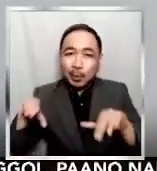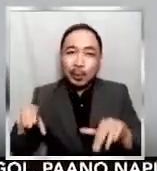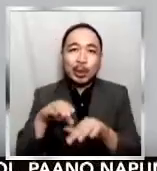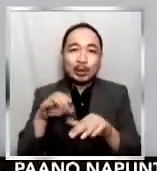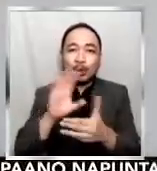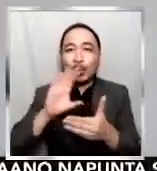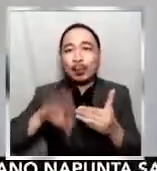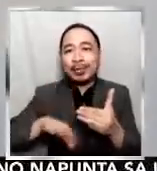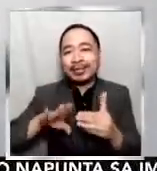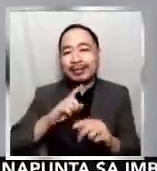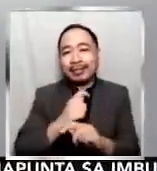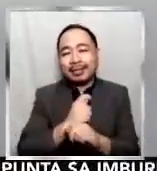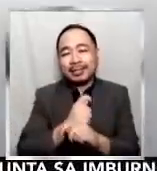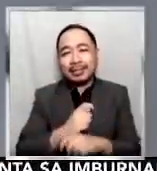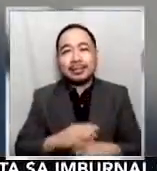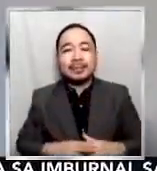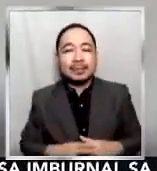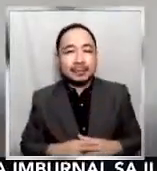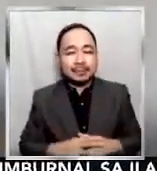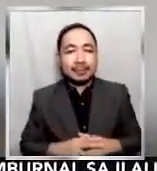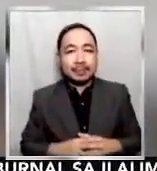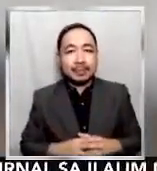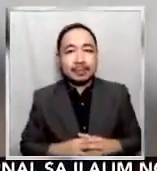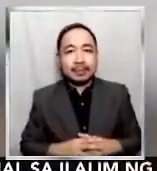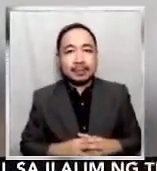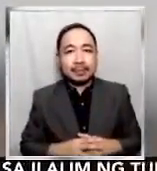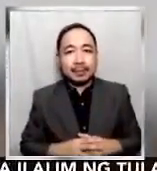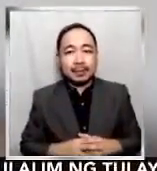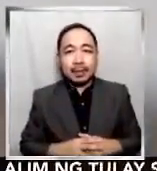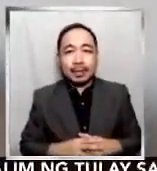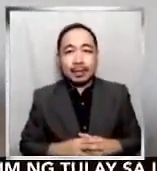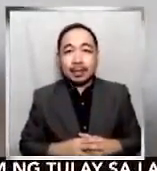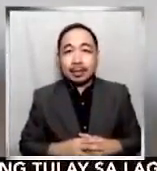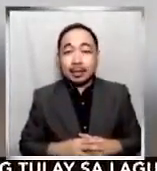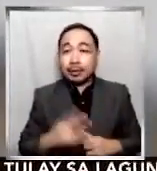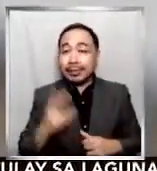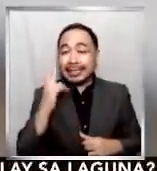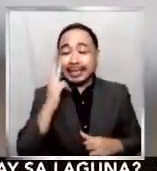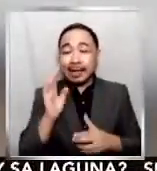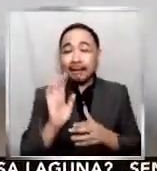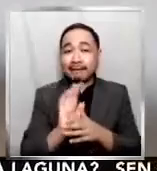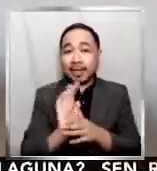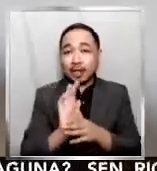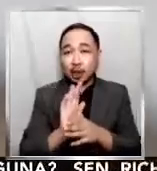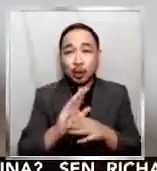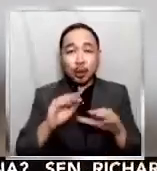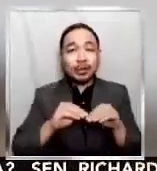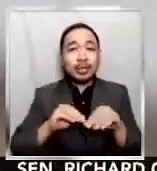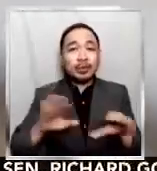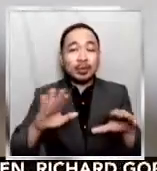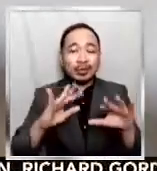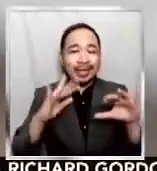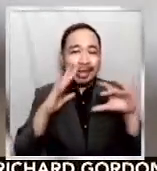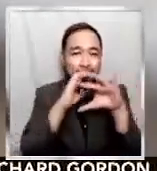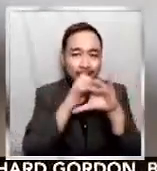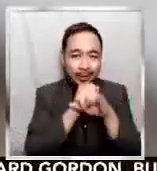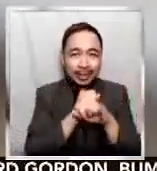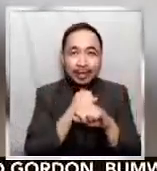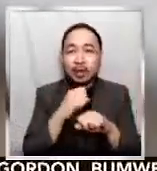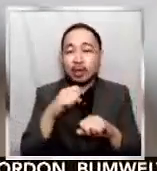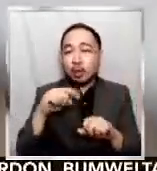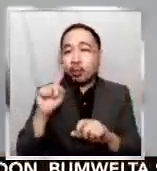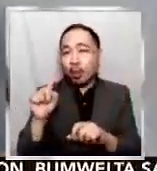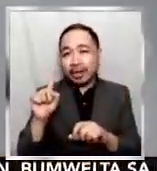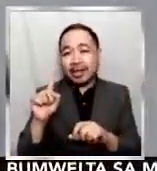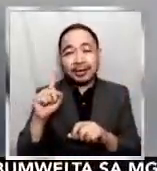Ate. Hinangaan online ang video tribute na ito ni Jello Haleya, isang graduating education student mula